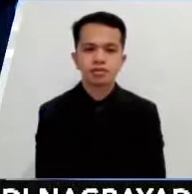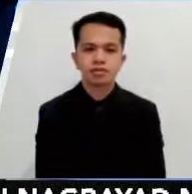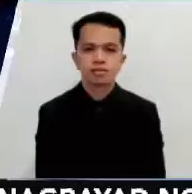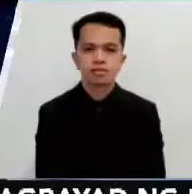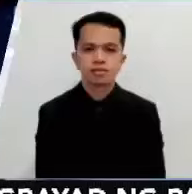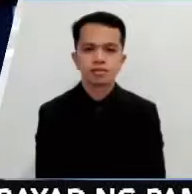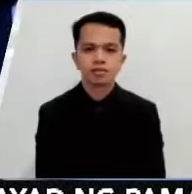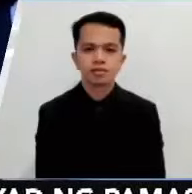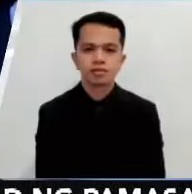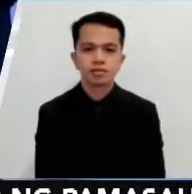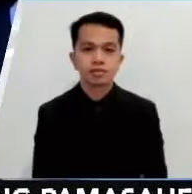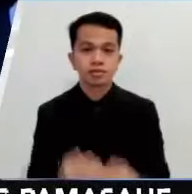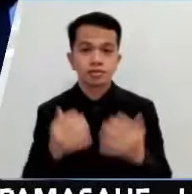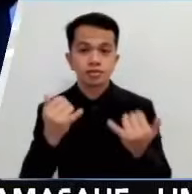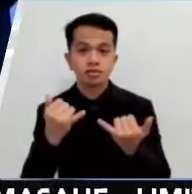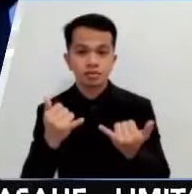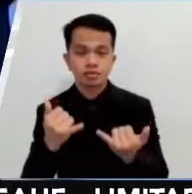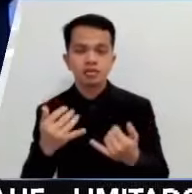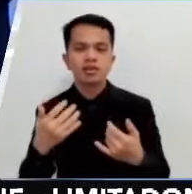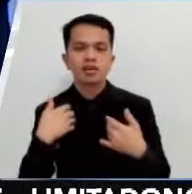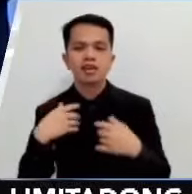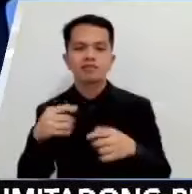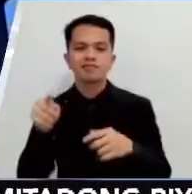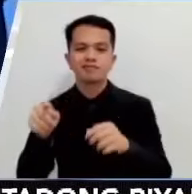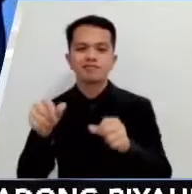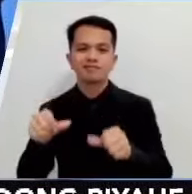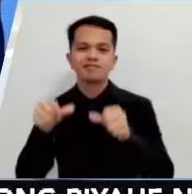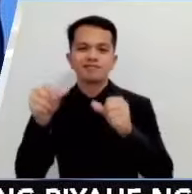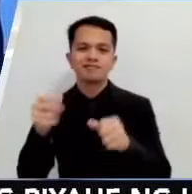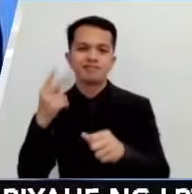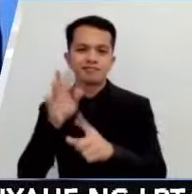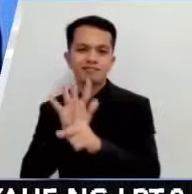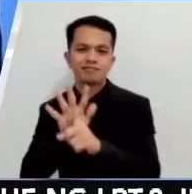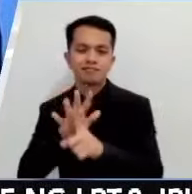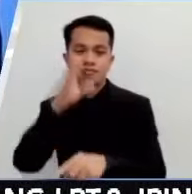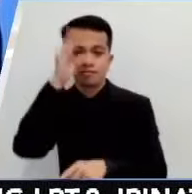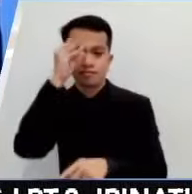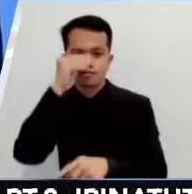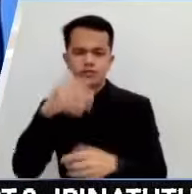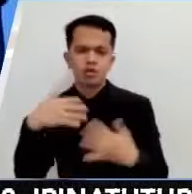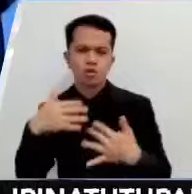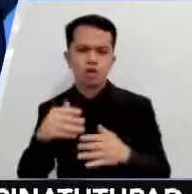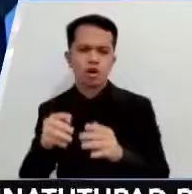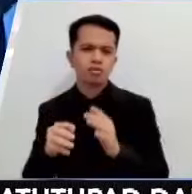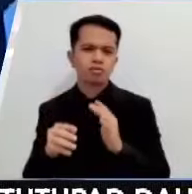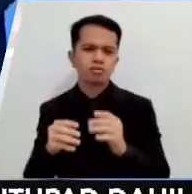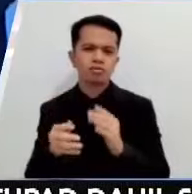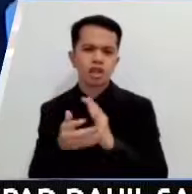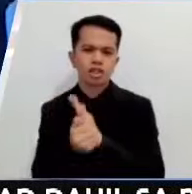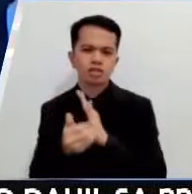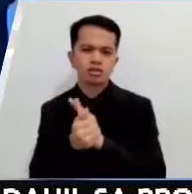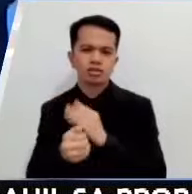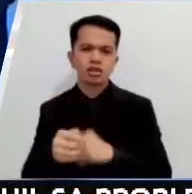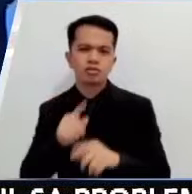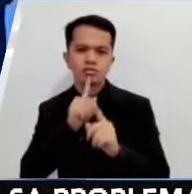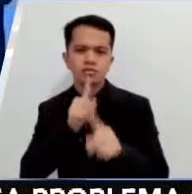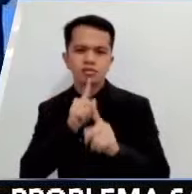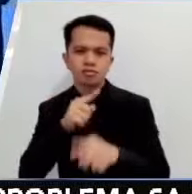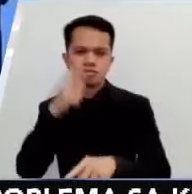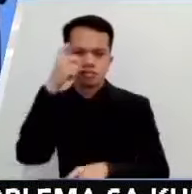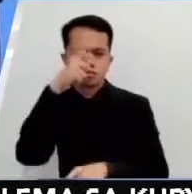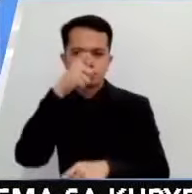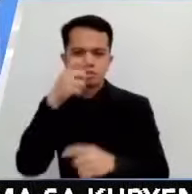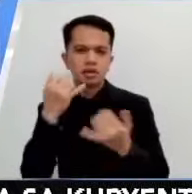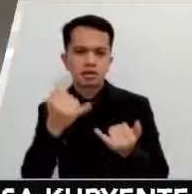From Binion Laguna ang nasa spotlight ngayong Miyerkules. Batang lalaki na very mature sa kanyang wisdom. Heto raw ang patunay